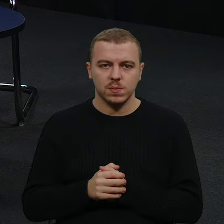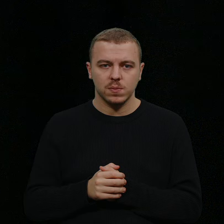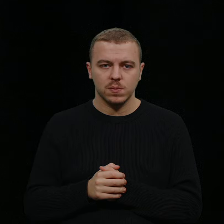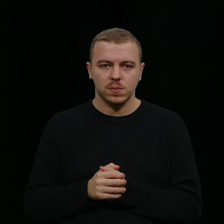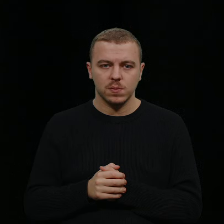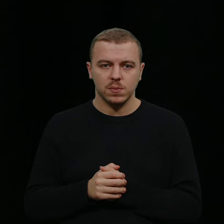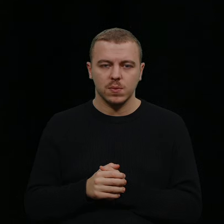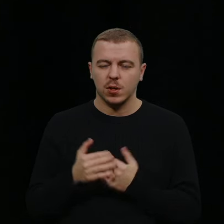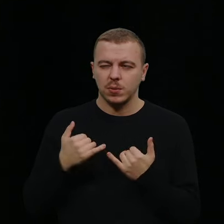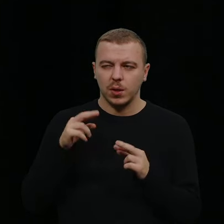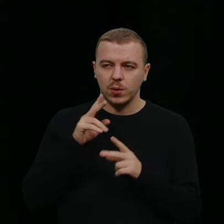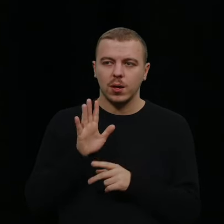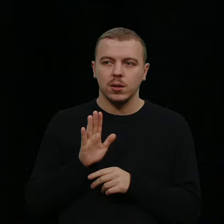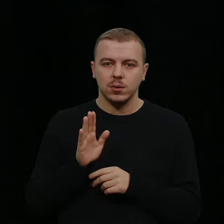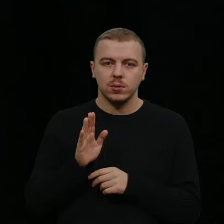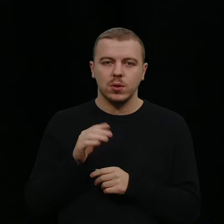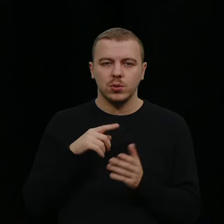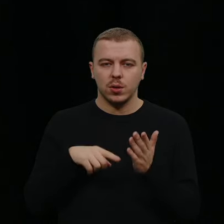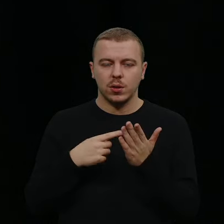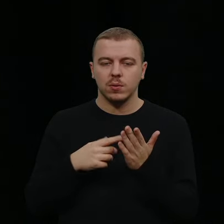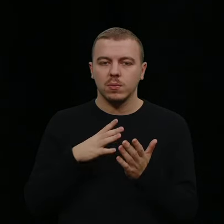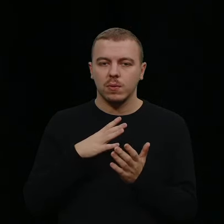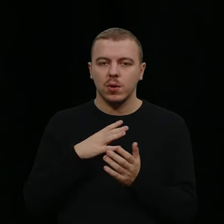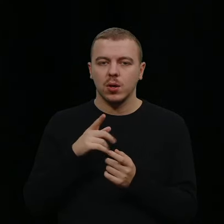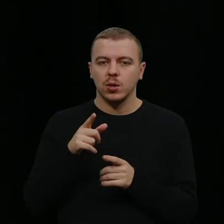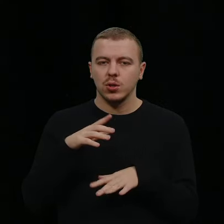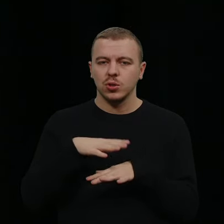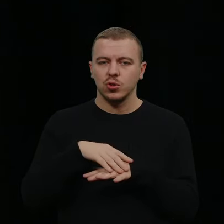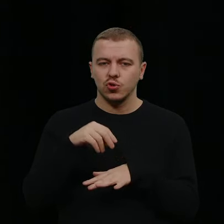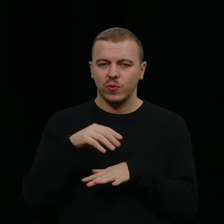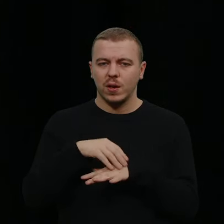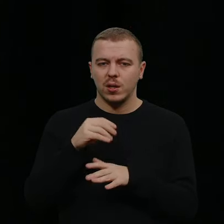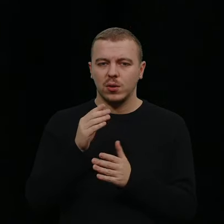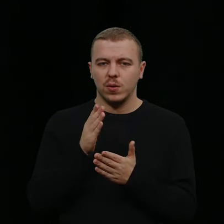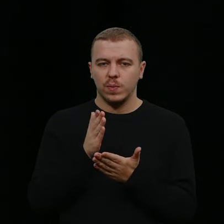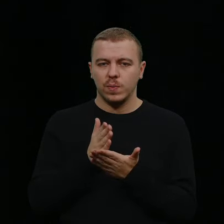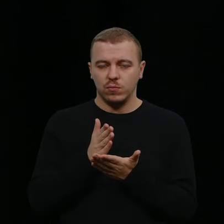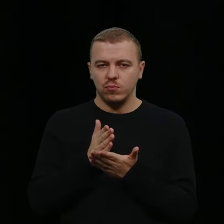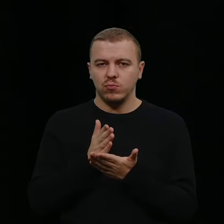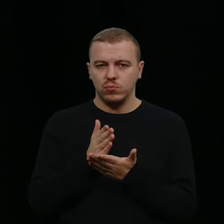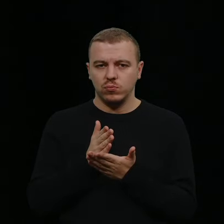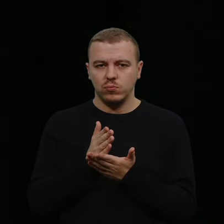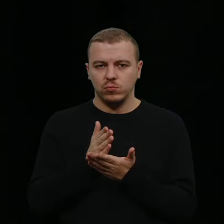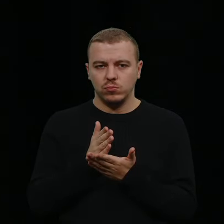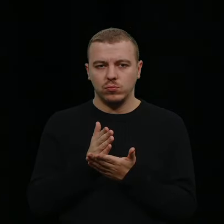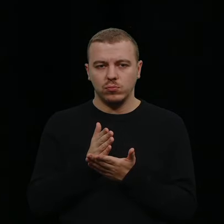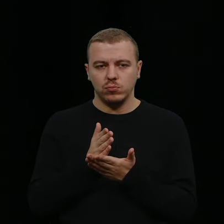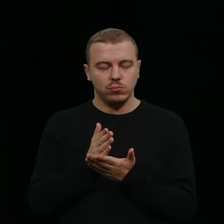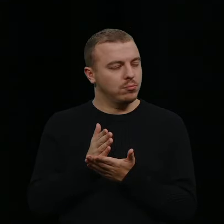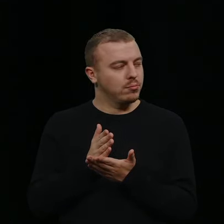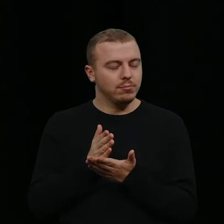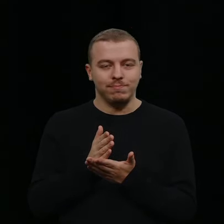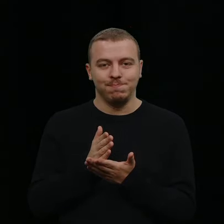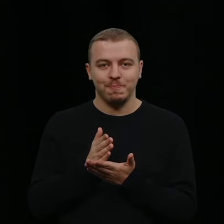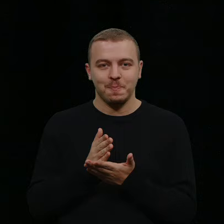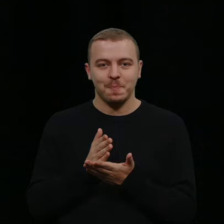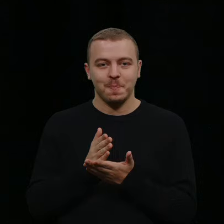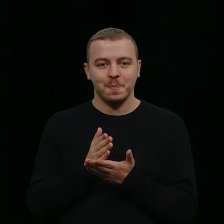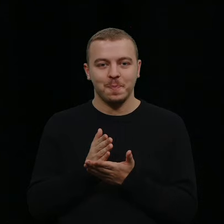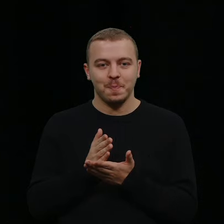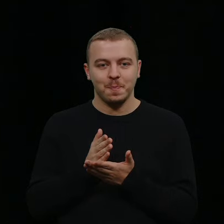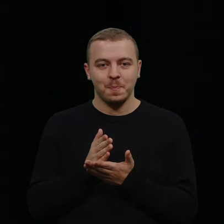aš dabar, jeigu neklystu, aš kažką to klausimą, man atrodo, kad Švedijoje tas buvo. Tas buvo,